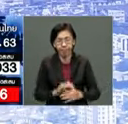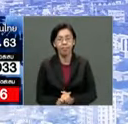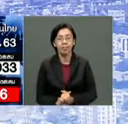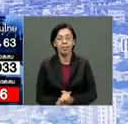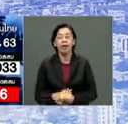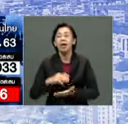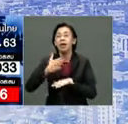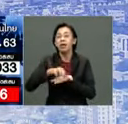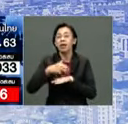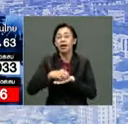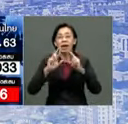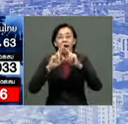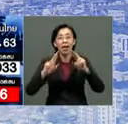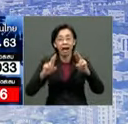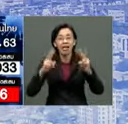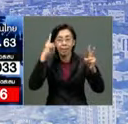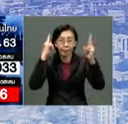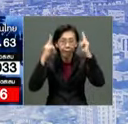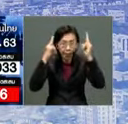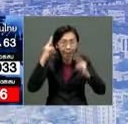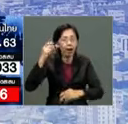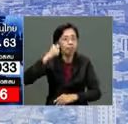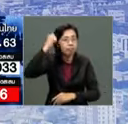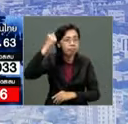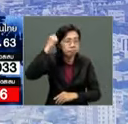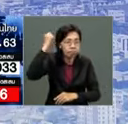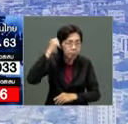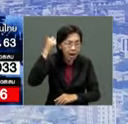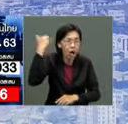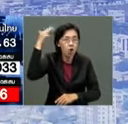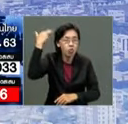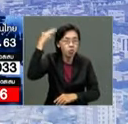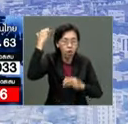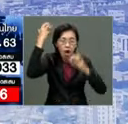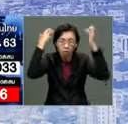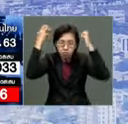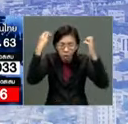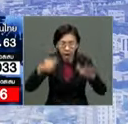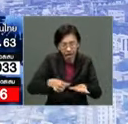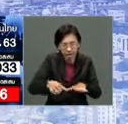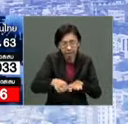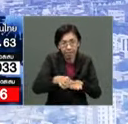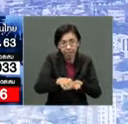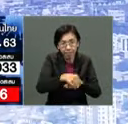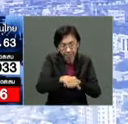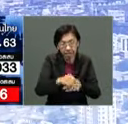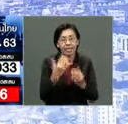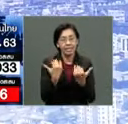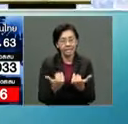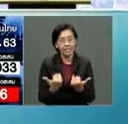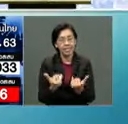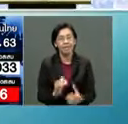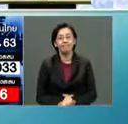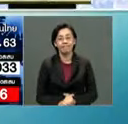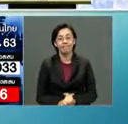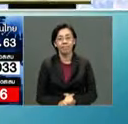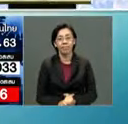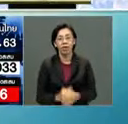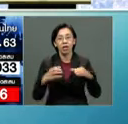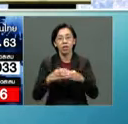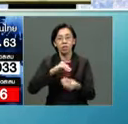าร้านเสริมสวยแต่งผมตัดผมหรือทำเล็บนะครับอยู่ในหมวดกิจกรรมด้านเศรษฐกิจ